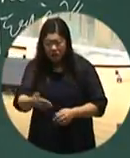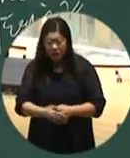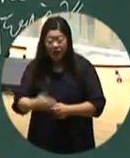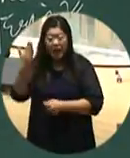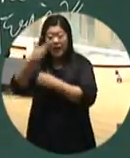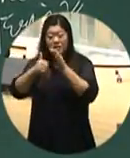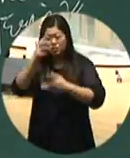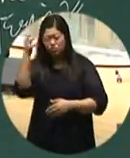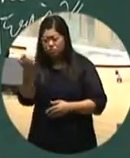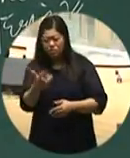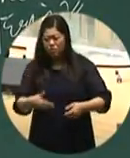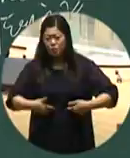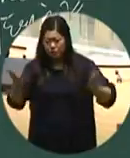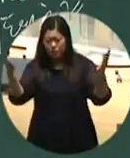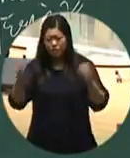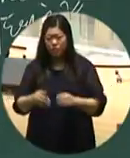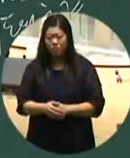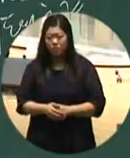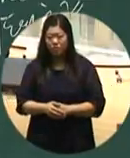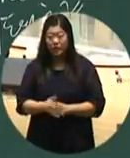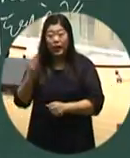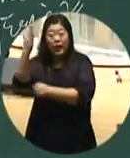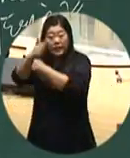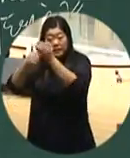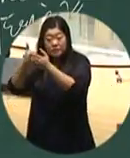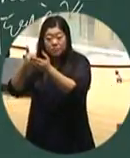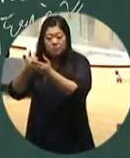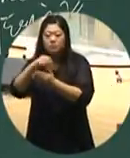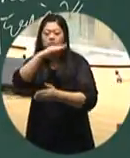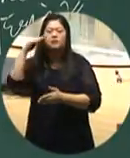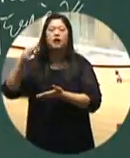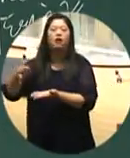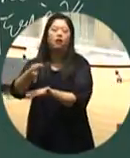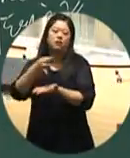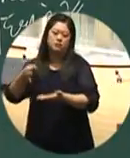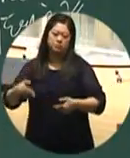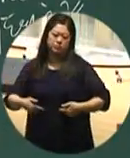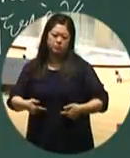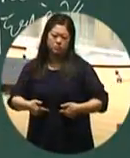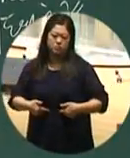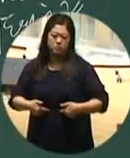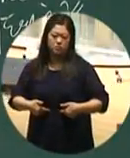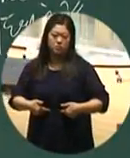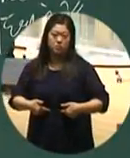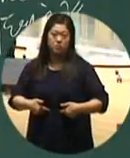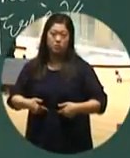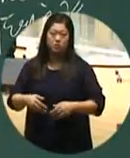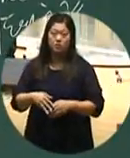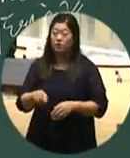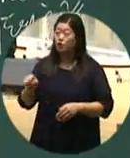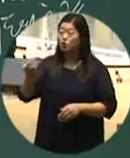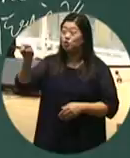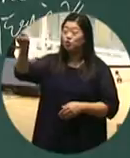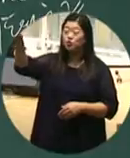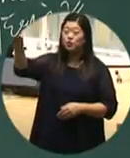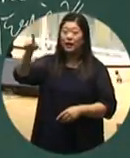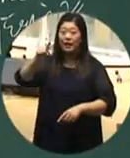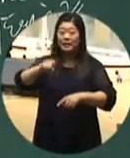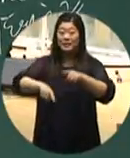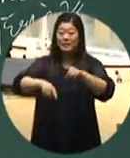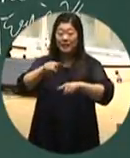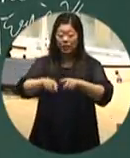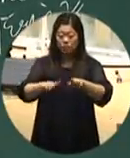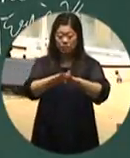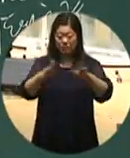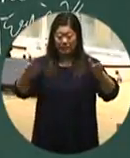receives your offering. 깨달으셔야 돼요. Realize that. 사실은 저 뒤에다가 통 나누고 헌금하는데도 차고 넘쳐야 되는